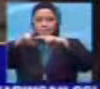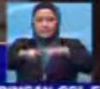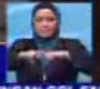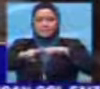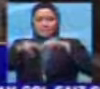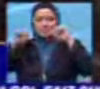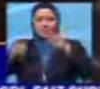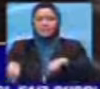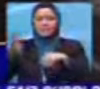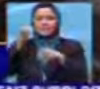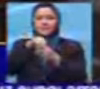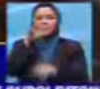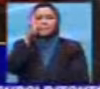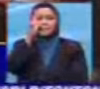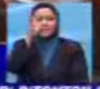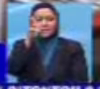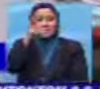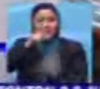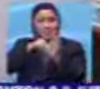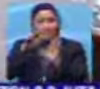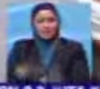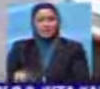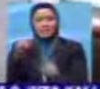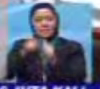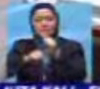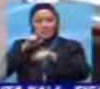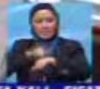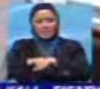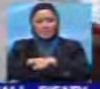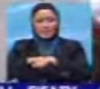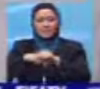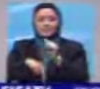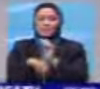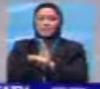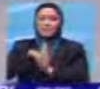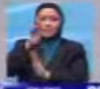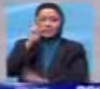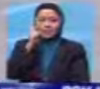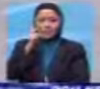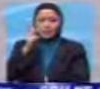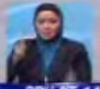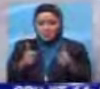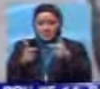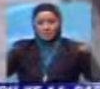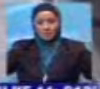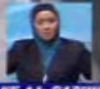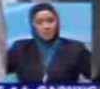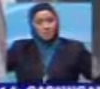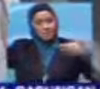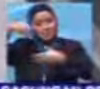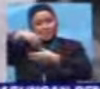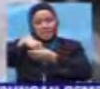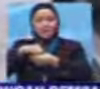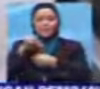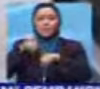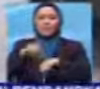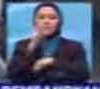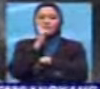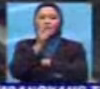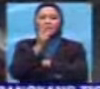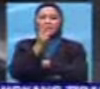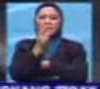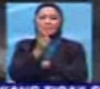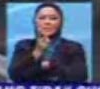6 penumpang pada satu-satu masa. Dan kelebihan kedua ialah keluasan di dalamnya seperti anda boleh lihat.